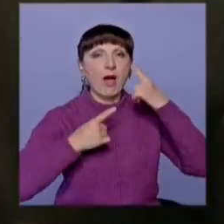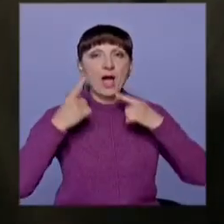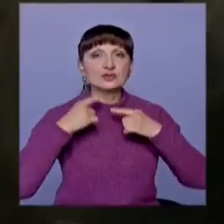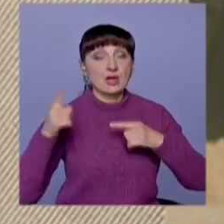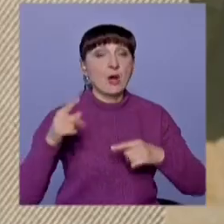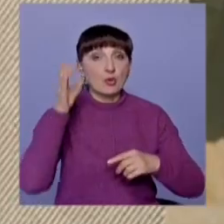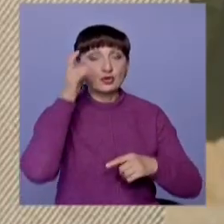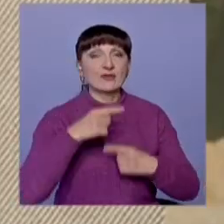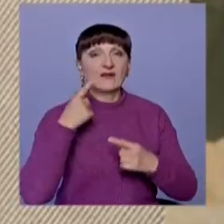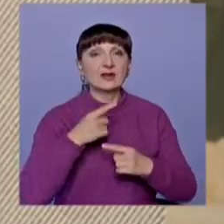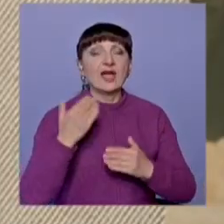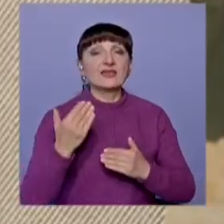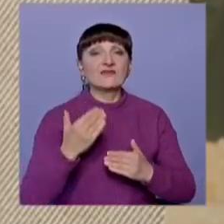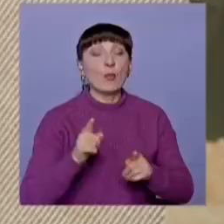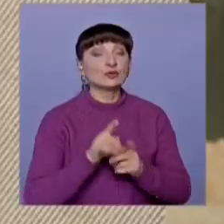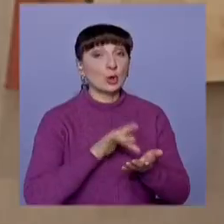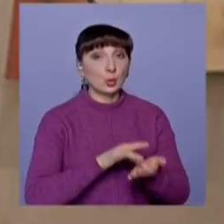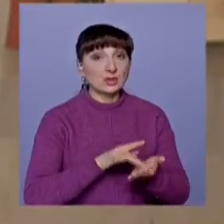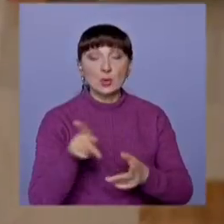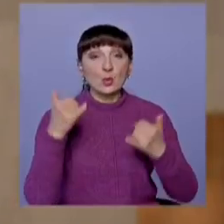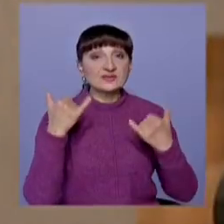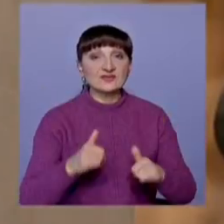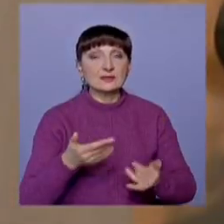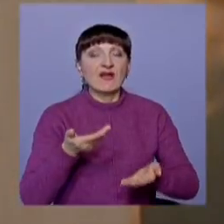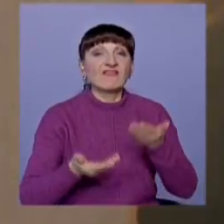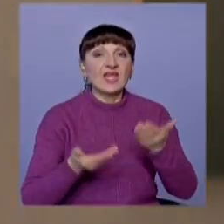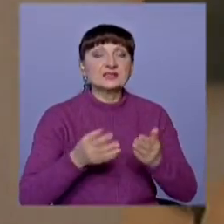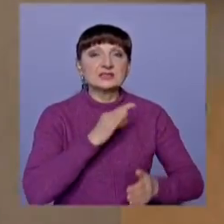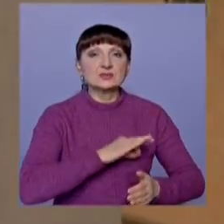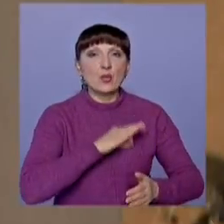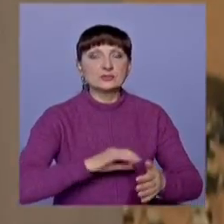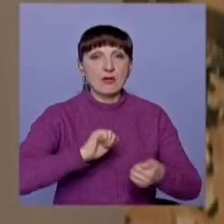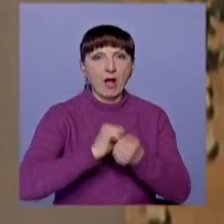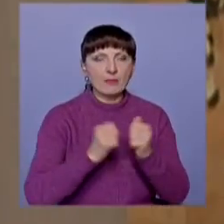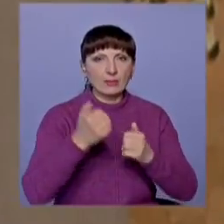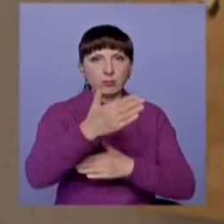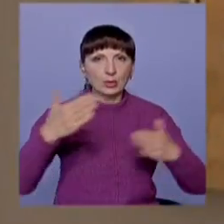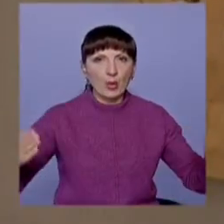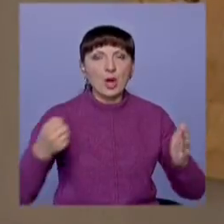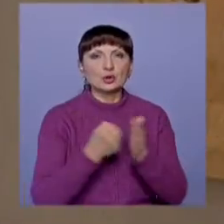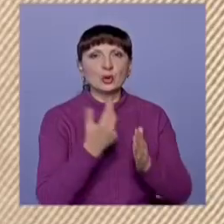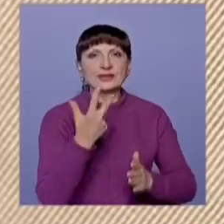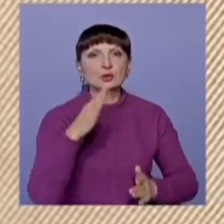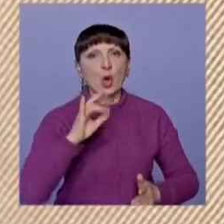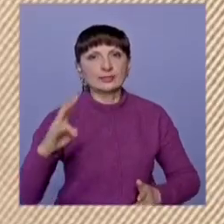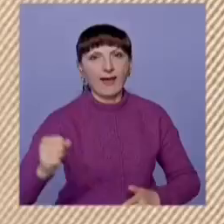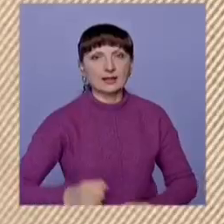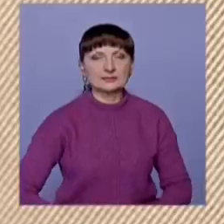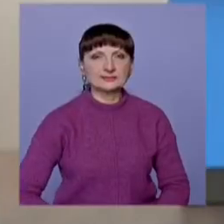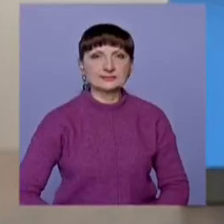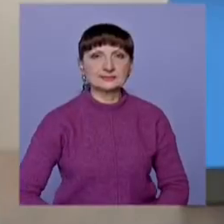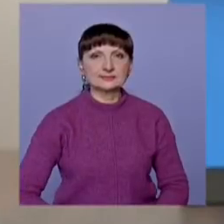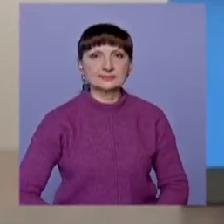Геолог отмечает, что его, как туриста, удивил вес использованных каменных блоков. Он доходит до 3 тонн.